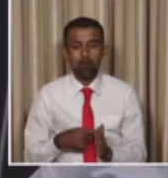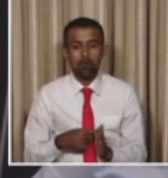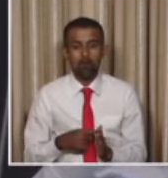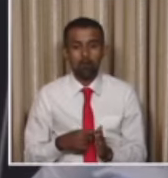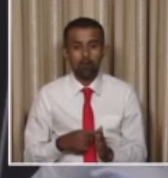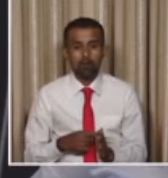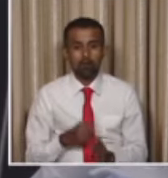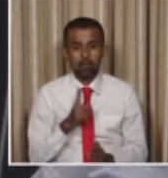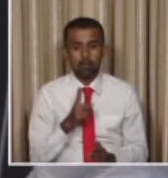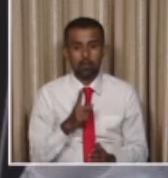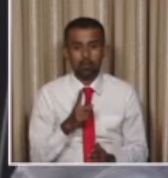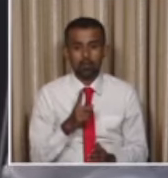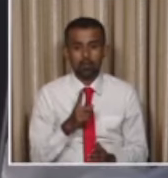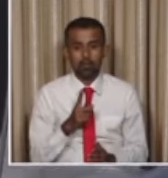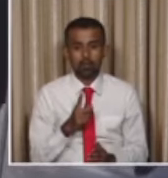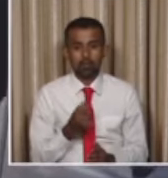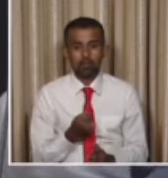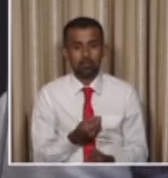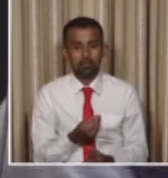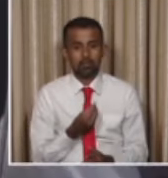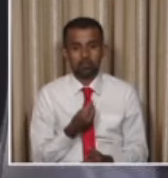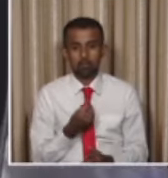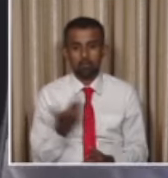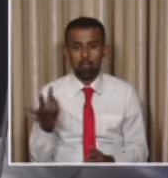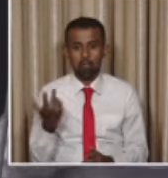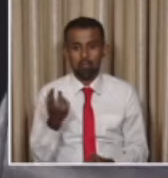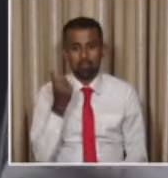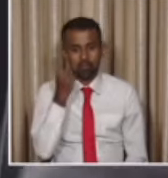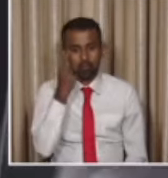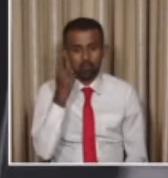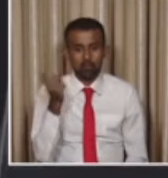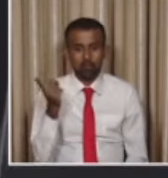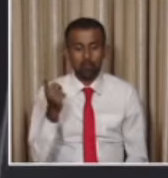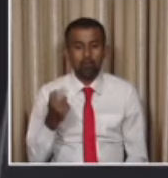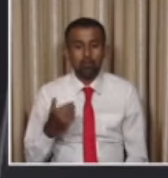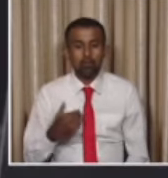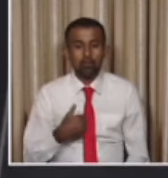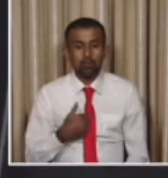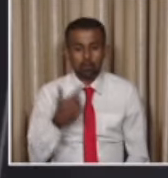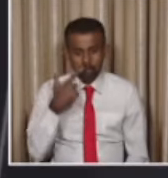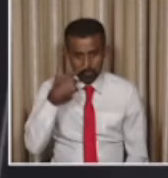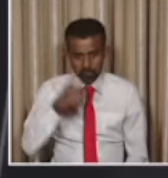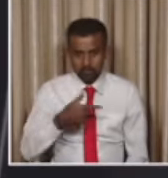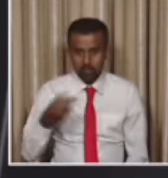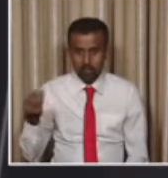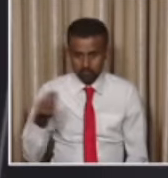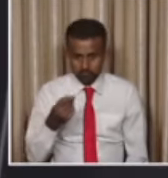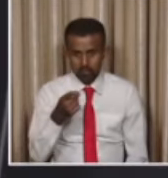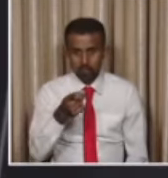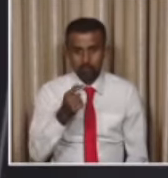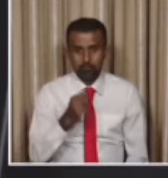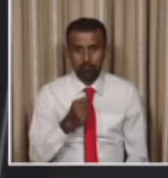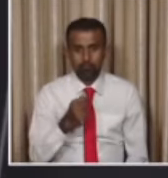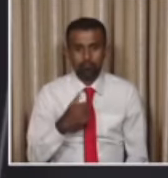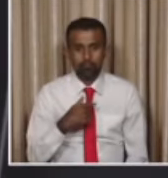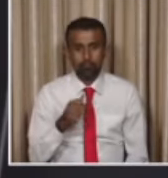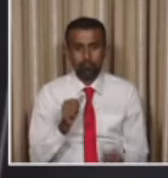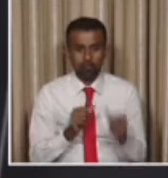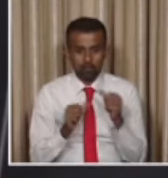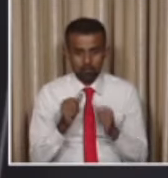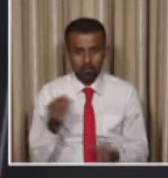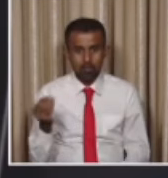මේ එක ආයතනයක්වත් සල්ලි දෙන්නේ නැහැ කියලා දැනගත්තාම අපිට තෙල් දෙනවද? අපිට බෙහෙත්